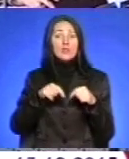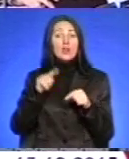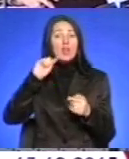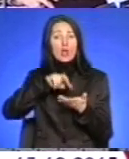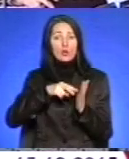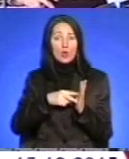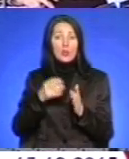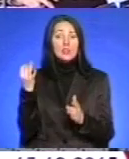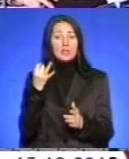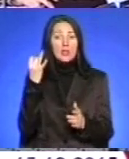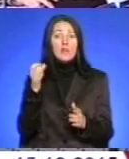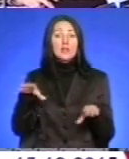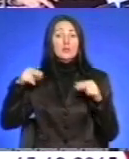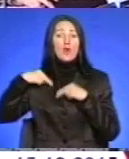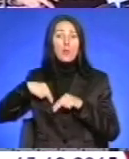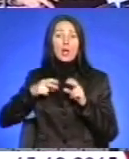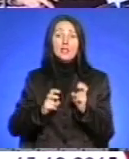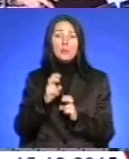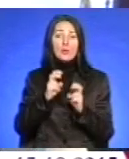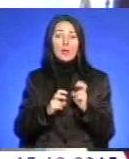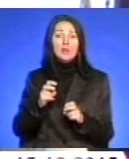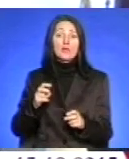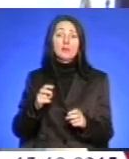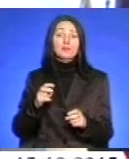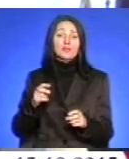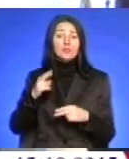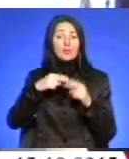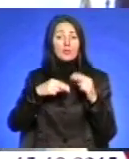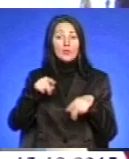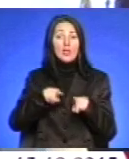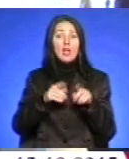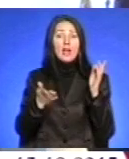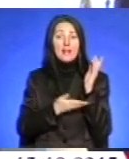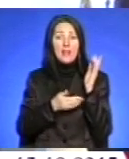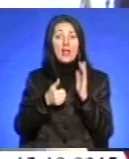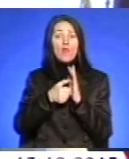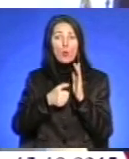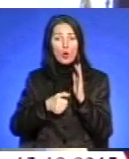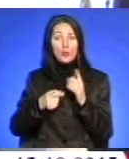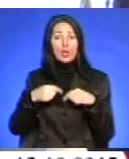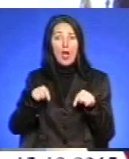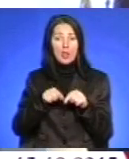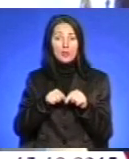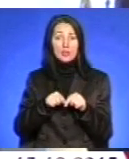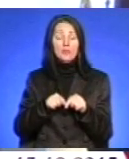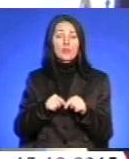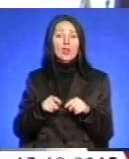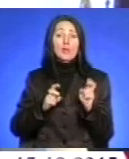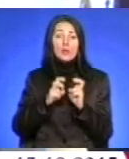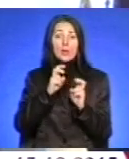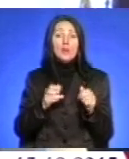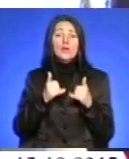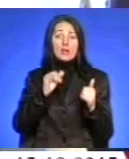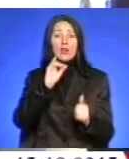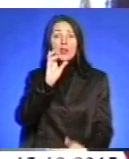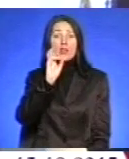підприємства будівельної та деревообробної галузі. Можливості Тернопілля для потенційних інвесторів повністю відкриті.